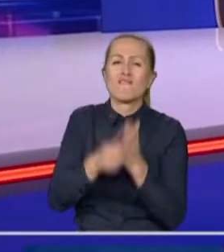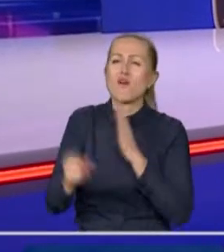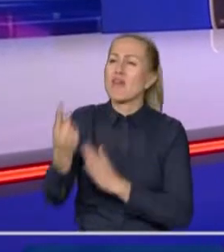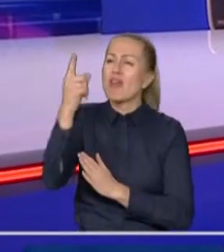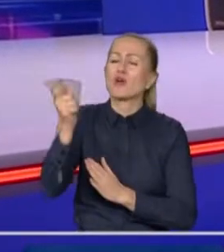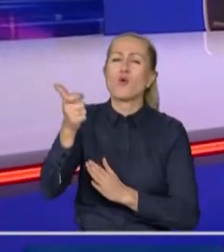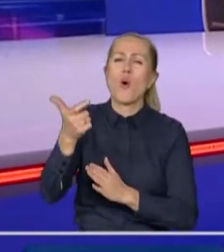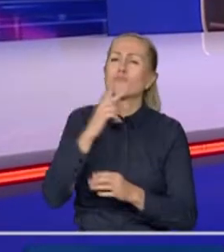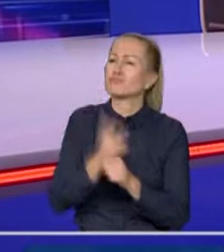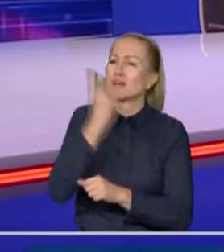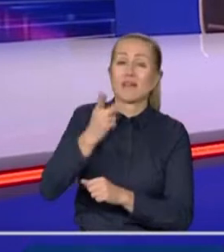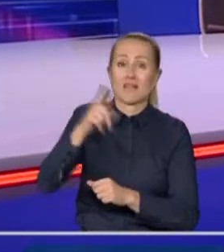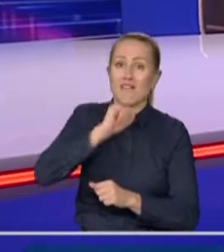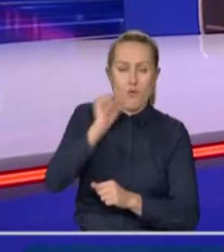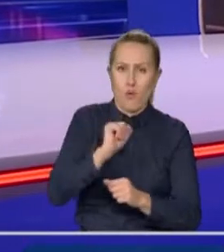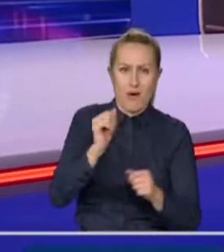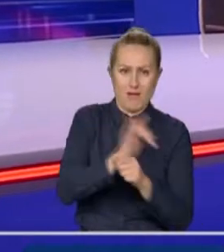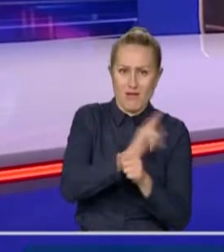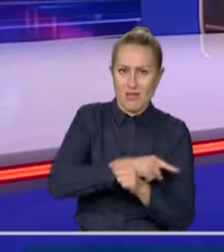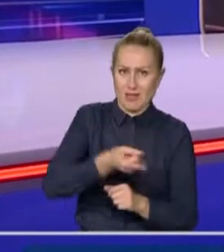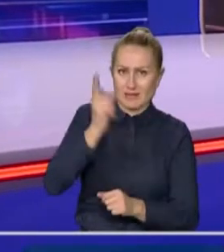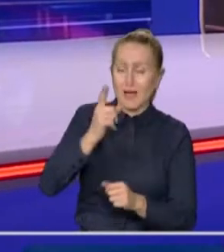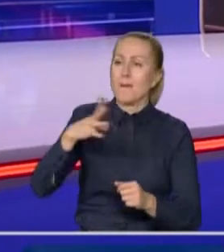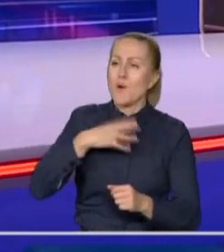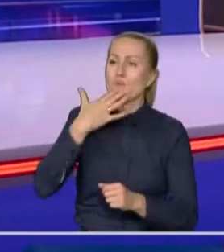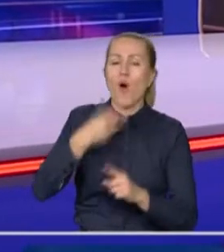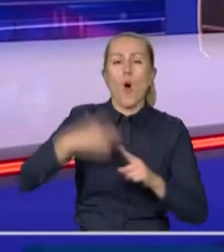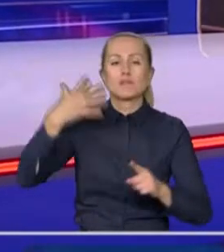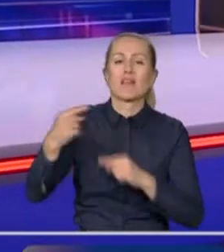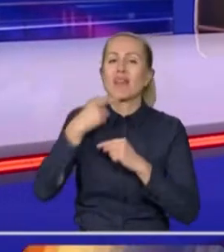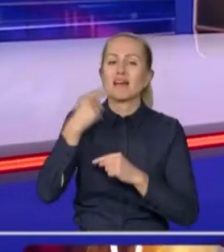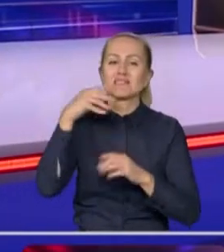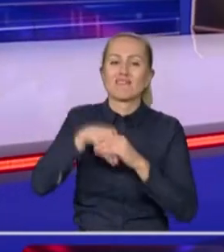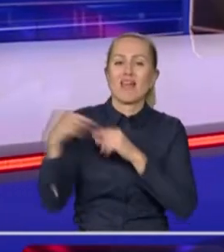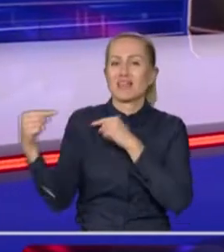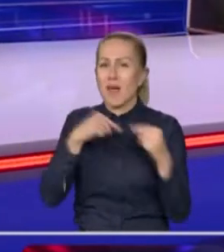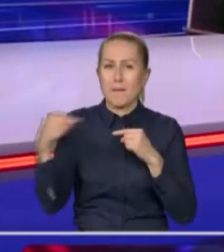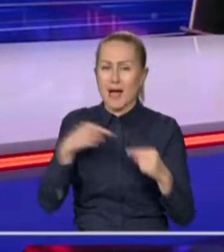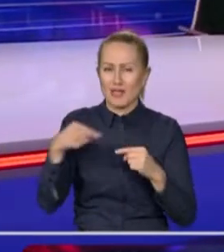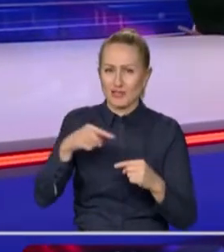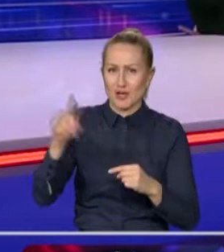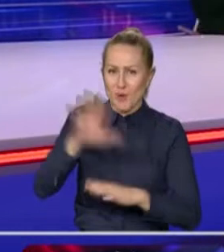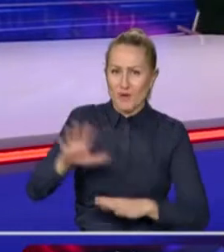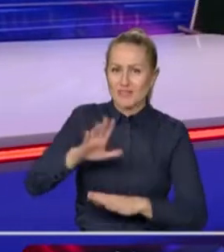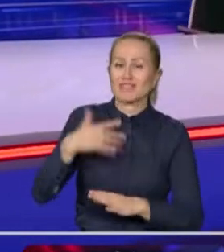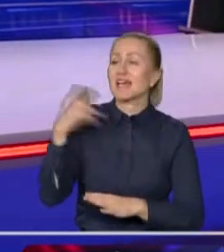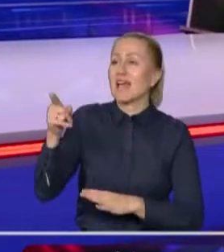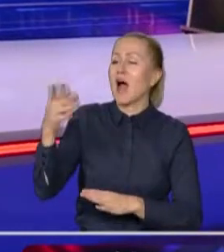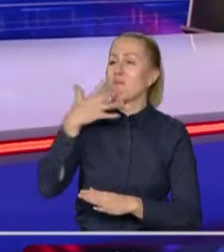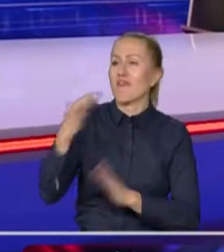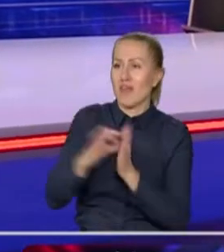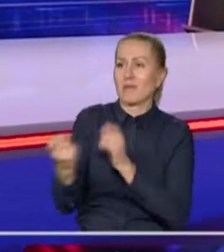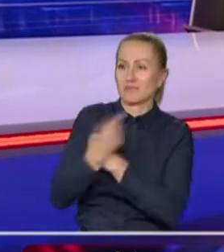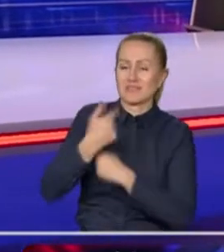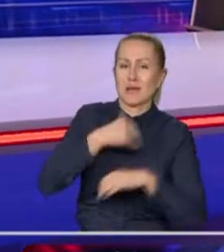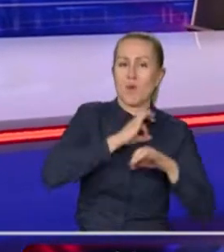nie podnosił ręki. Mówi pan o tym, że był ostry język w debacie publicznej. Tutaj nie zamierzam żadnego z polityków, zaraz mi pan zarzuci, że bronię